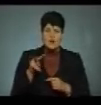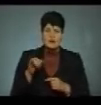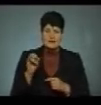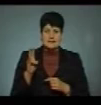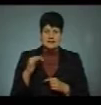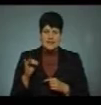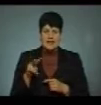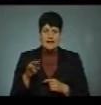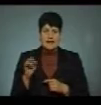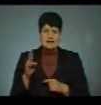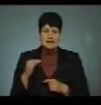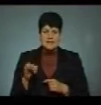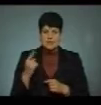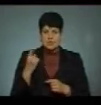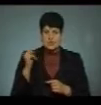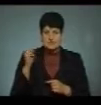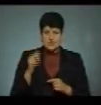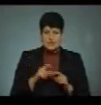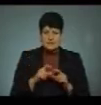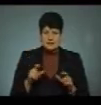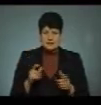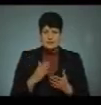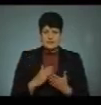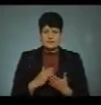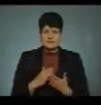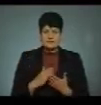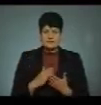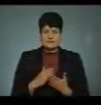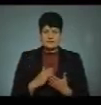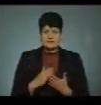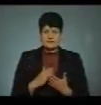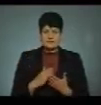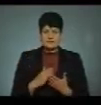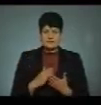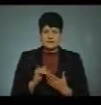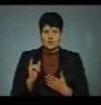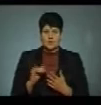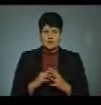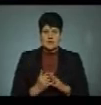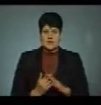та один навчальний заклад, який знаходиться у селі